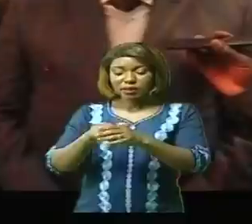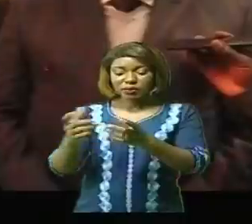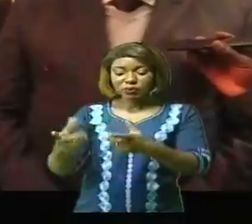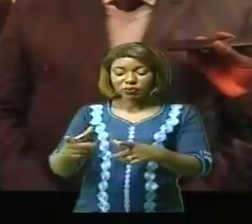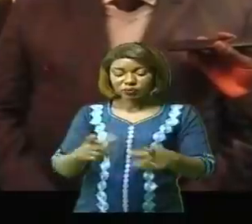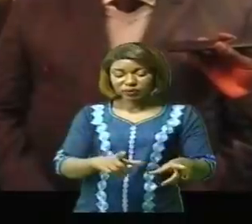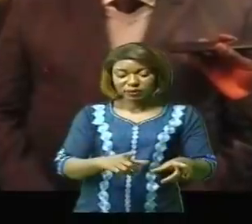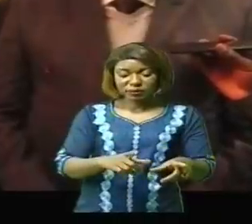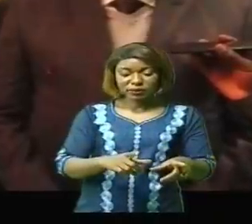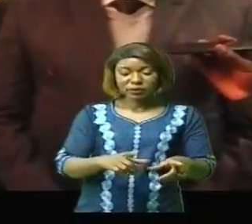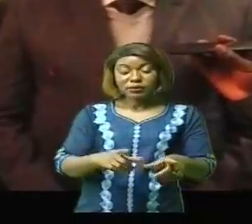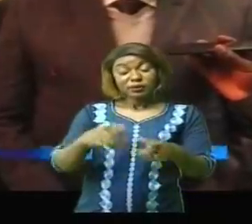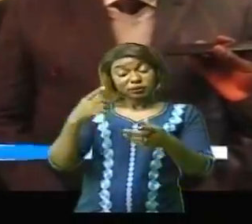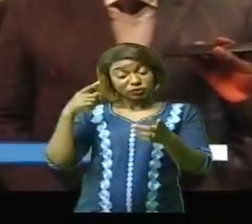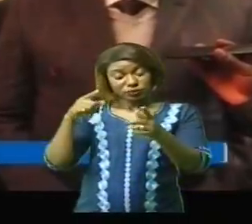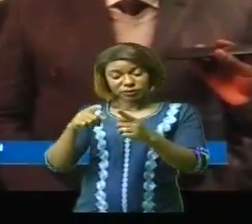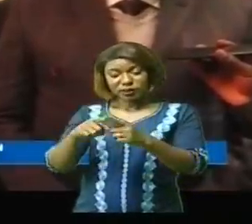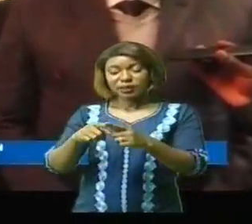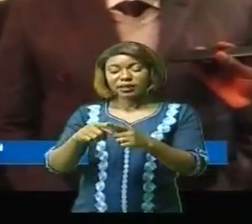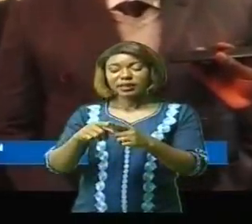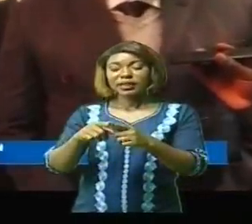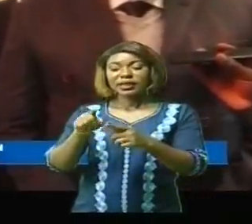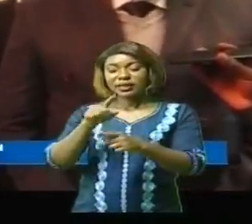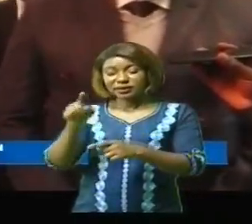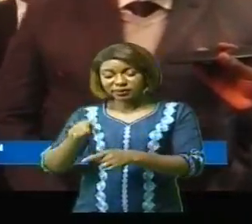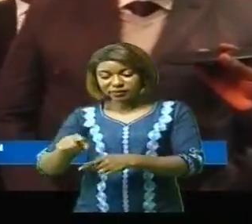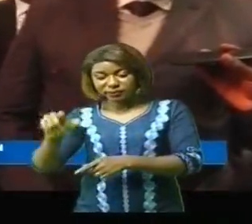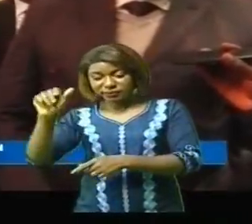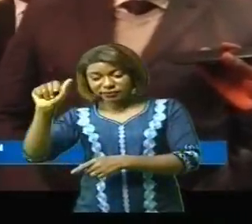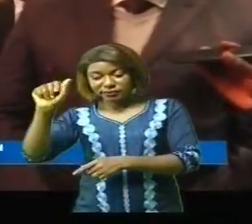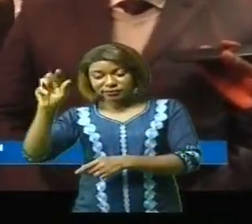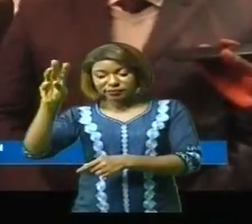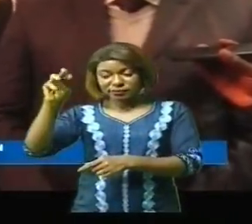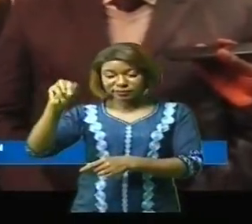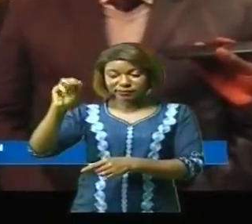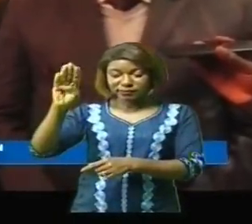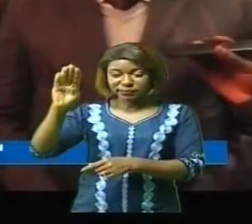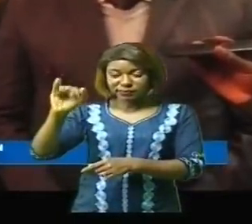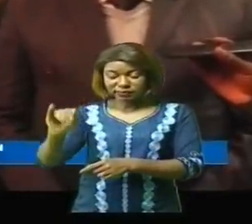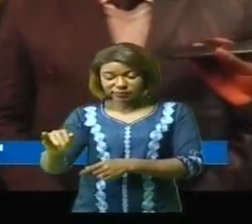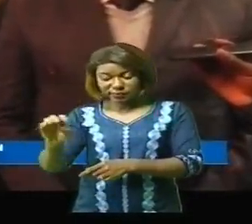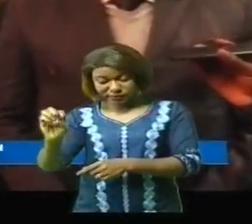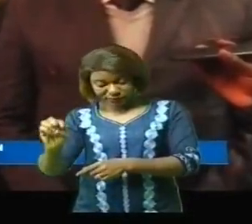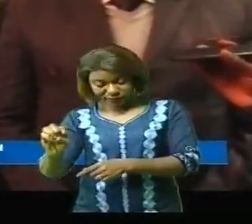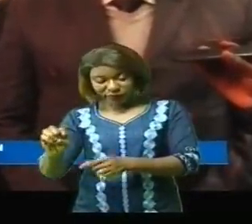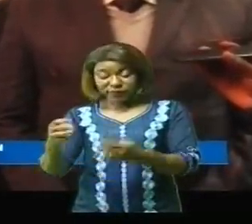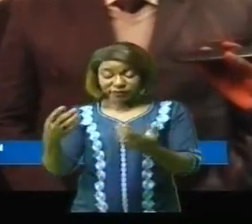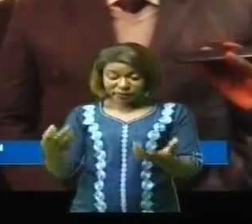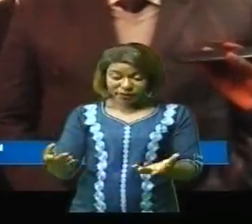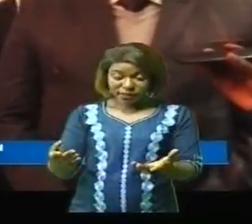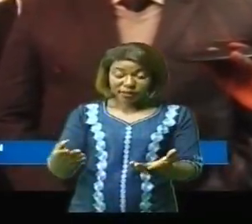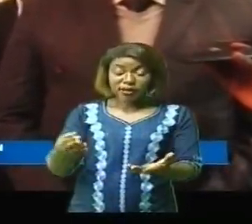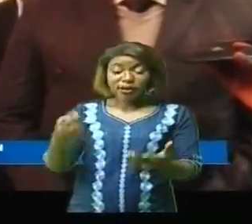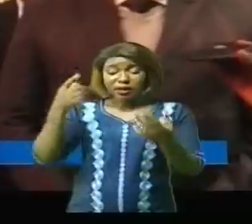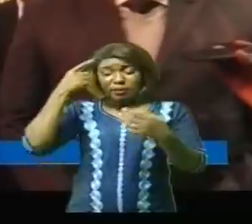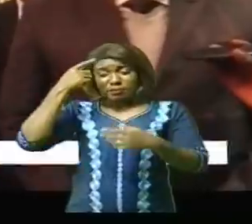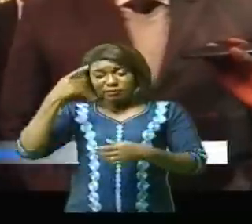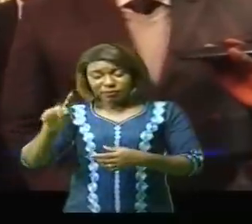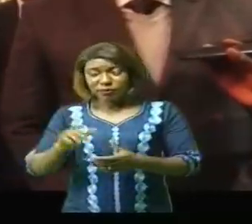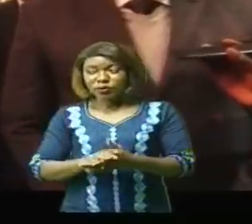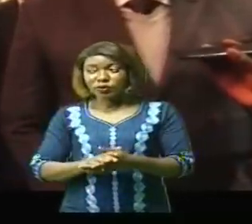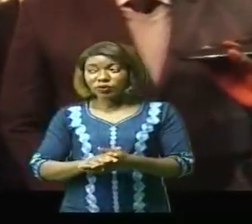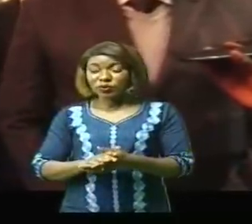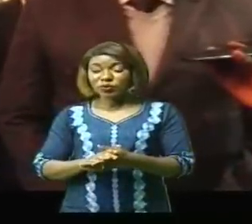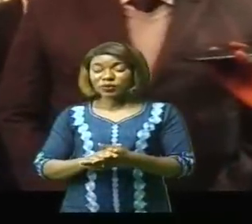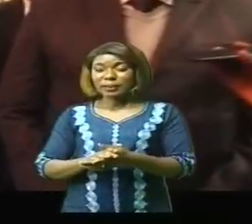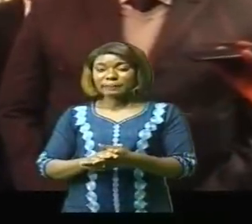Nous pensons qu'avec cet accord, nous devons s'accélérer pour la construction de ces centrales. Mais ce qui est vraiment pratiquement en